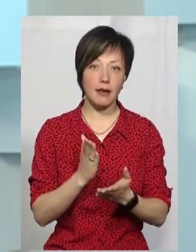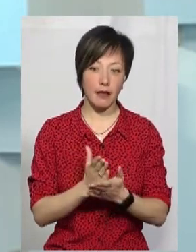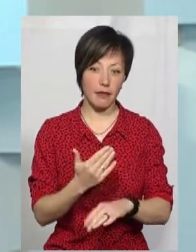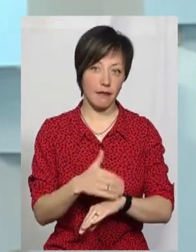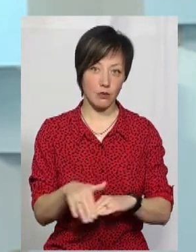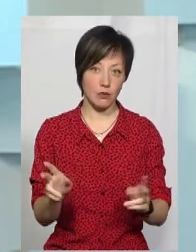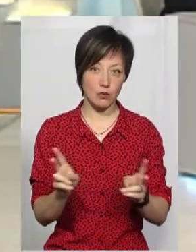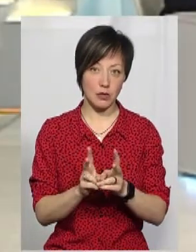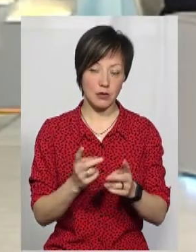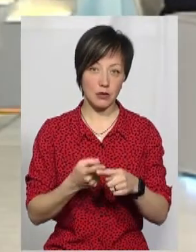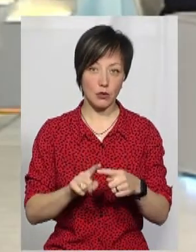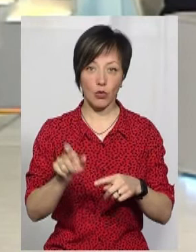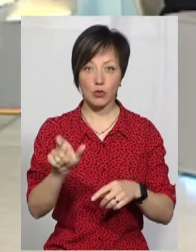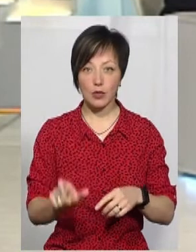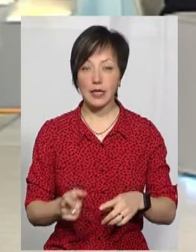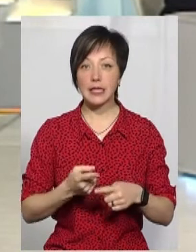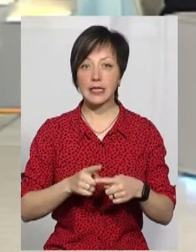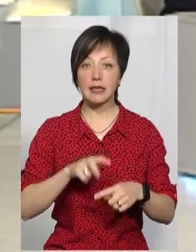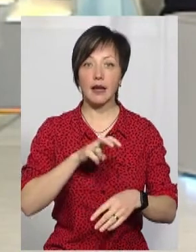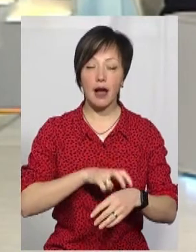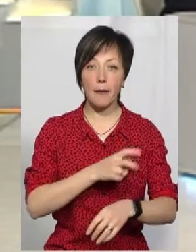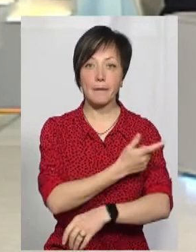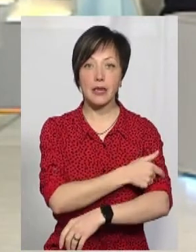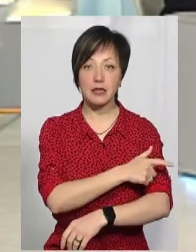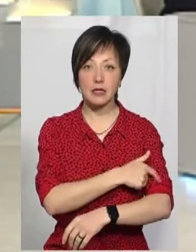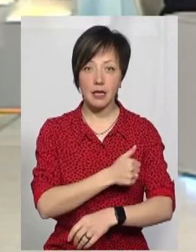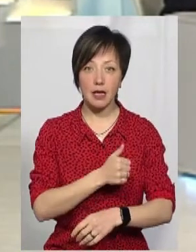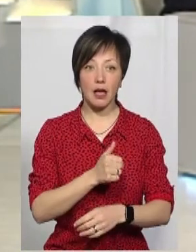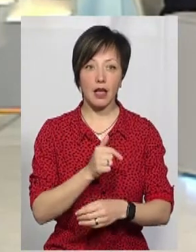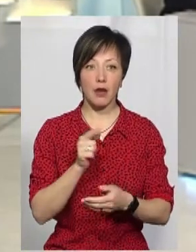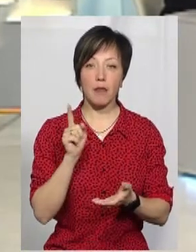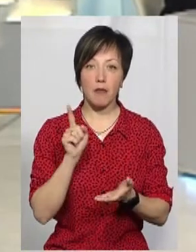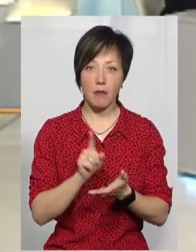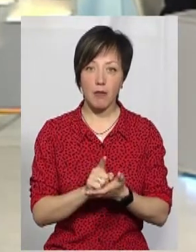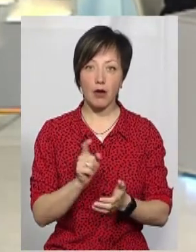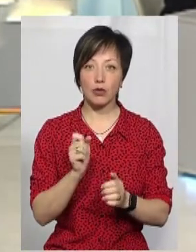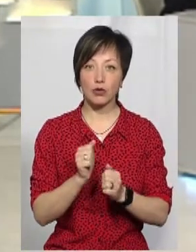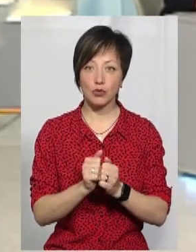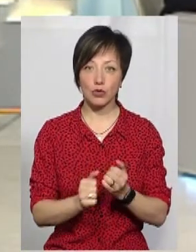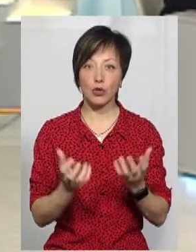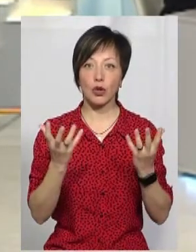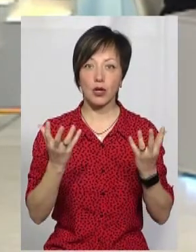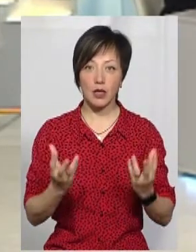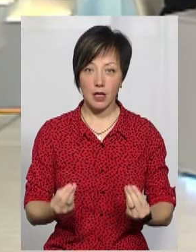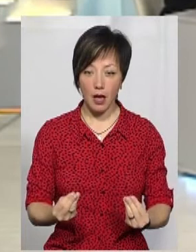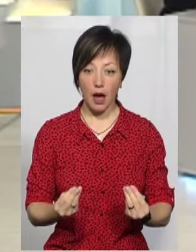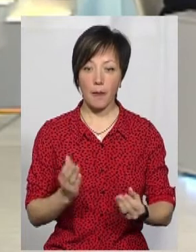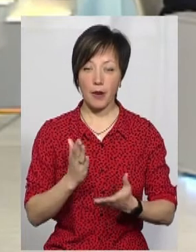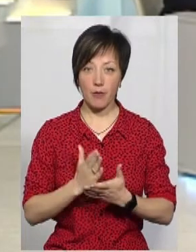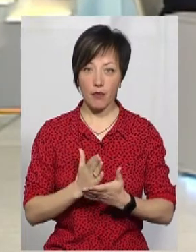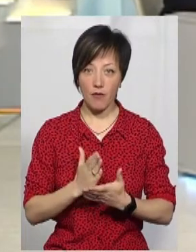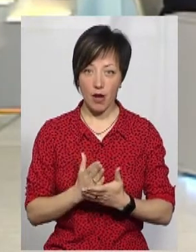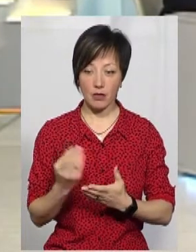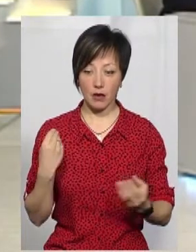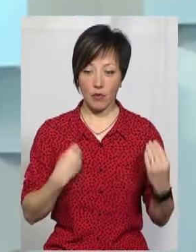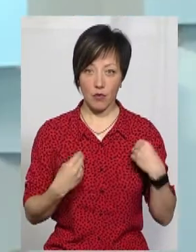особу на вулиці, так, то ці лікарі, ці медсестри не мають щодня перебувати на робочому місці в повному обмундируванні і